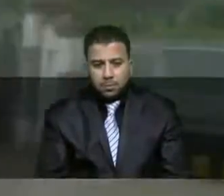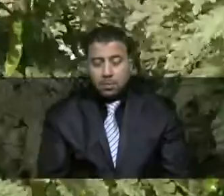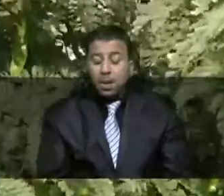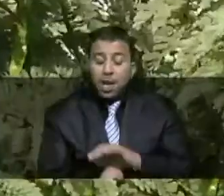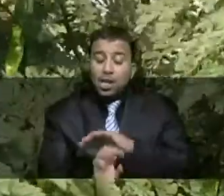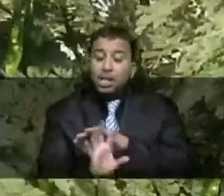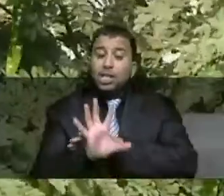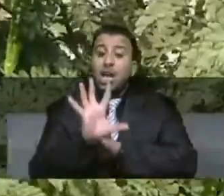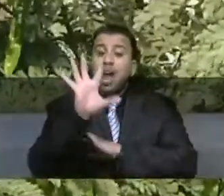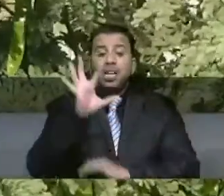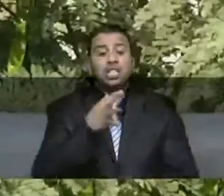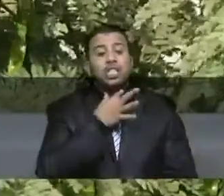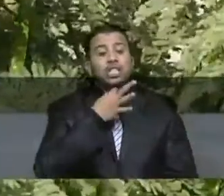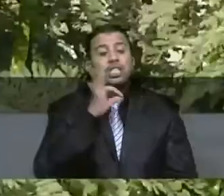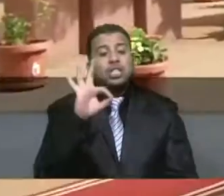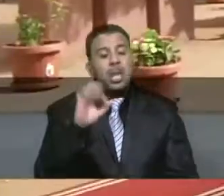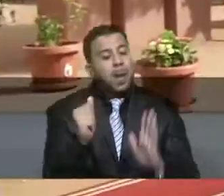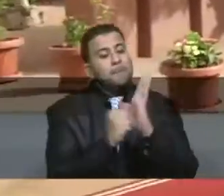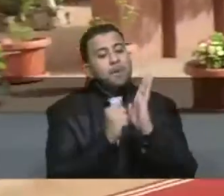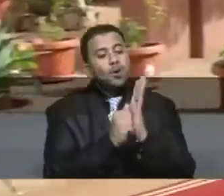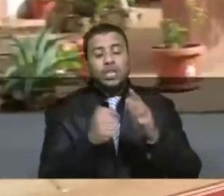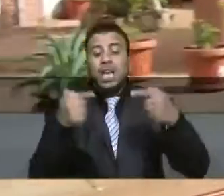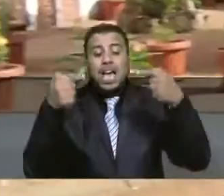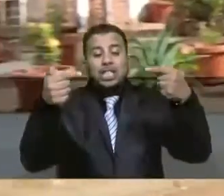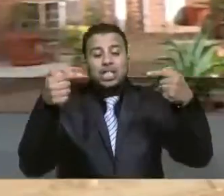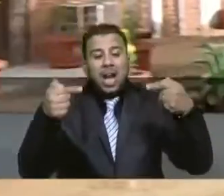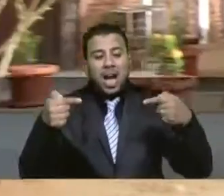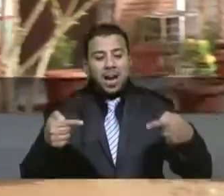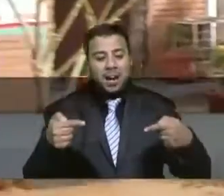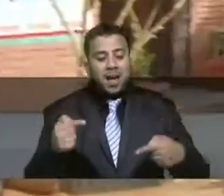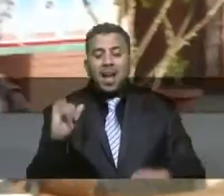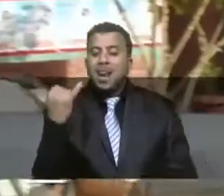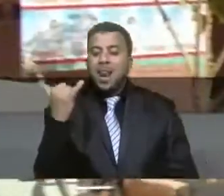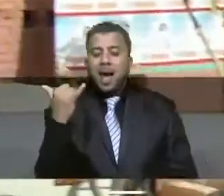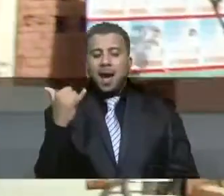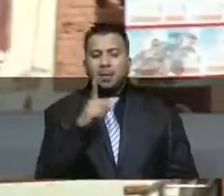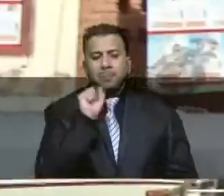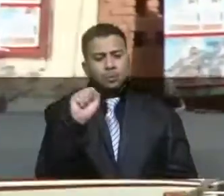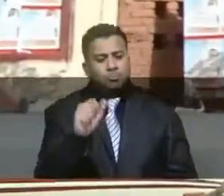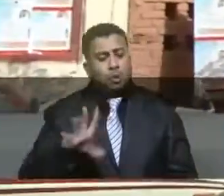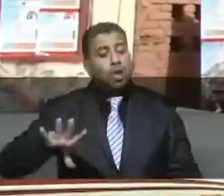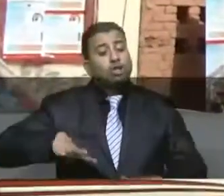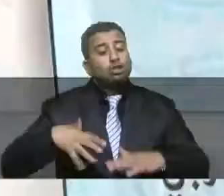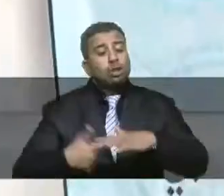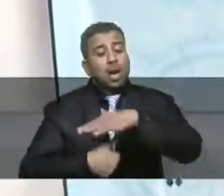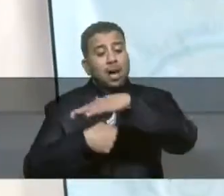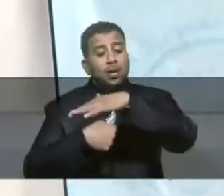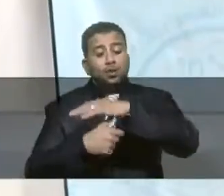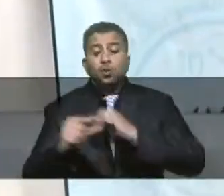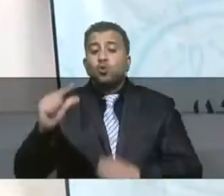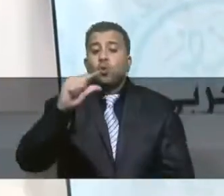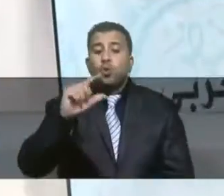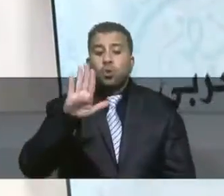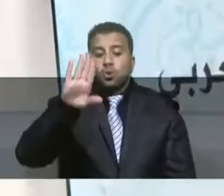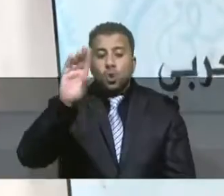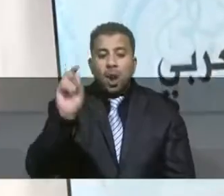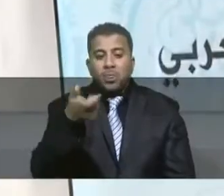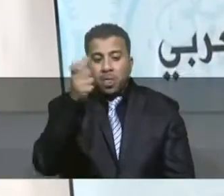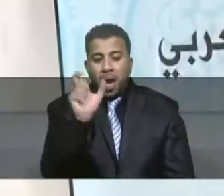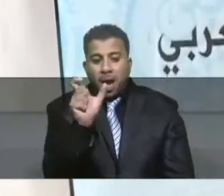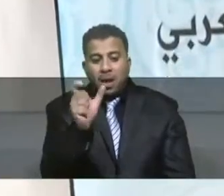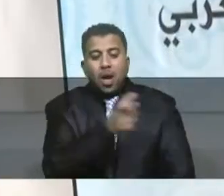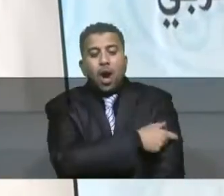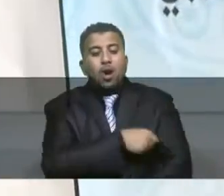إشراقة جديدة من شمس بيوت الشعر العربية التي أطلعها إلى الوجود صاحب السمو الشيخ الدكتور سلطان بن